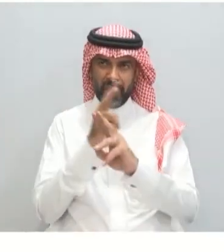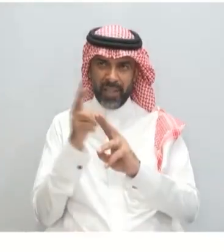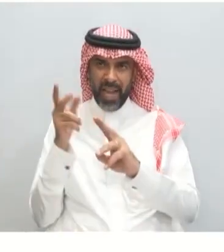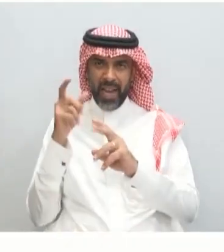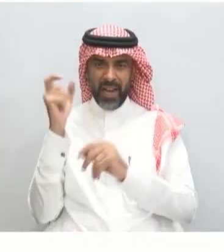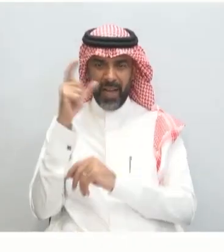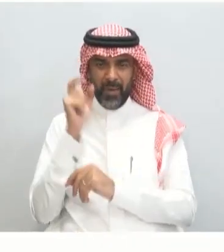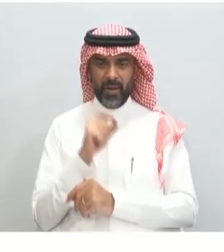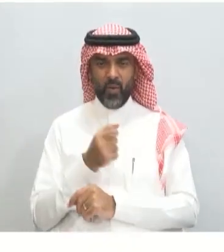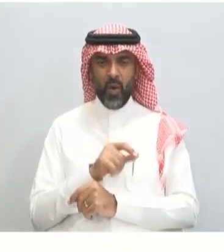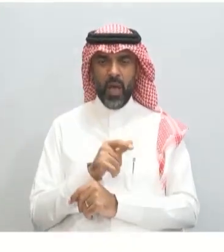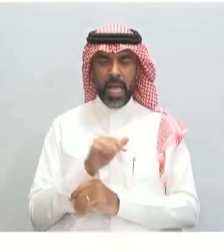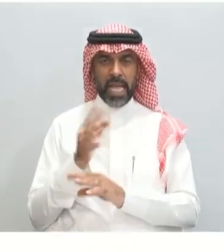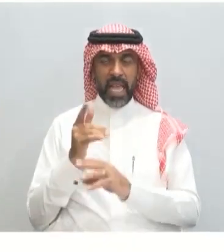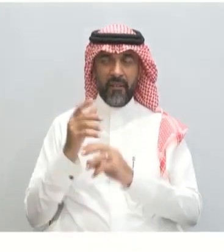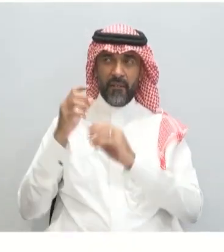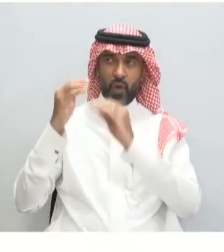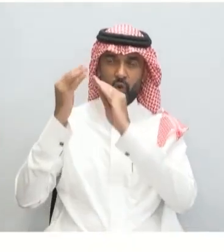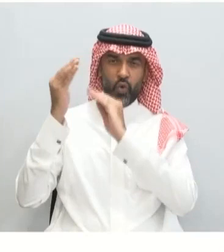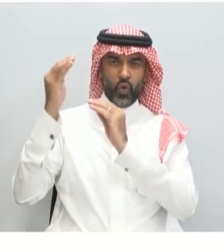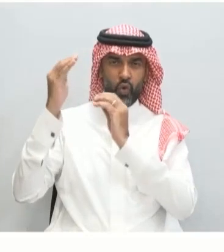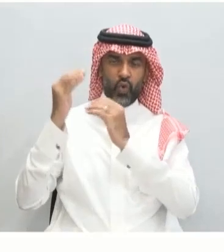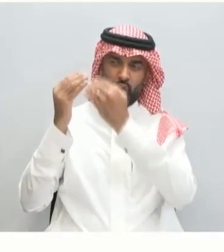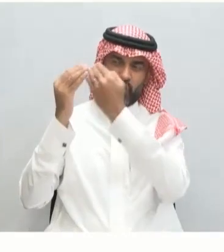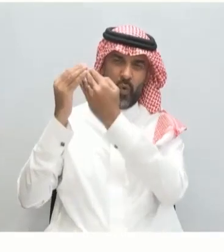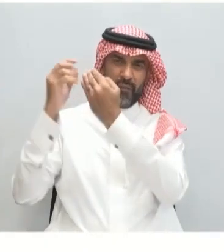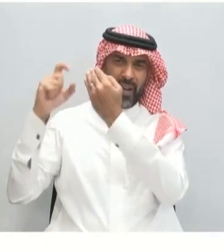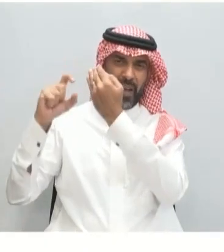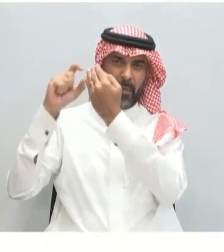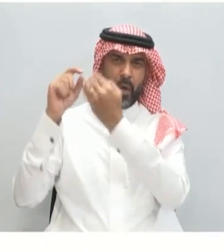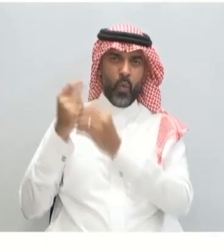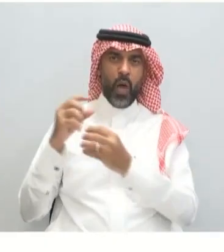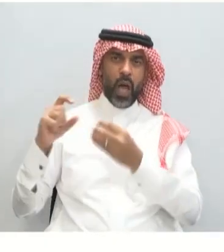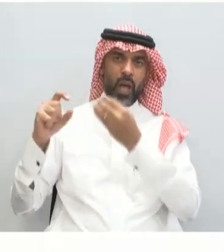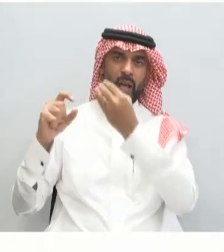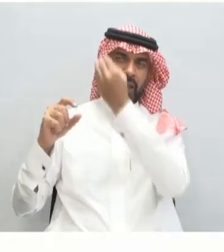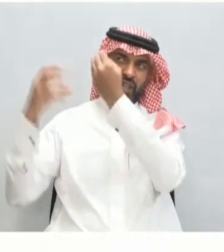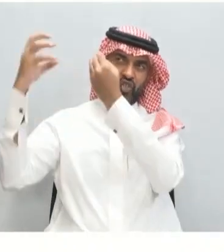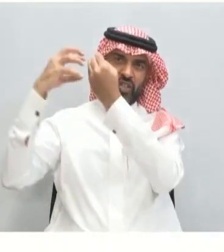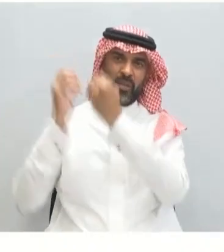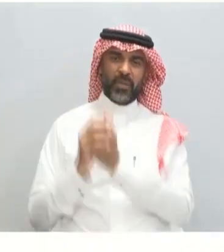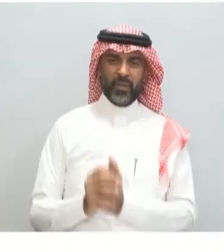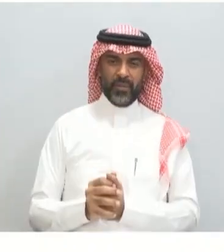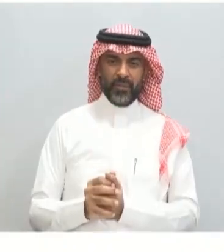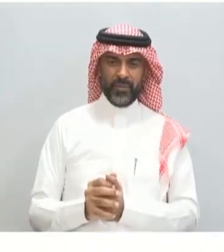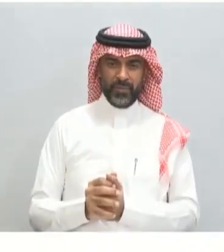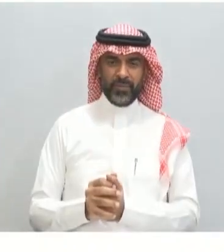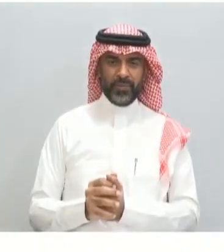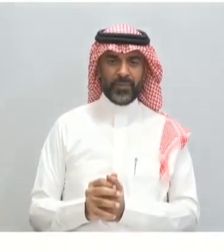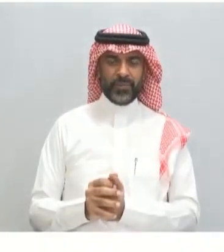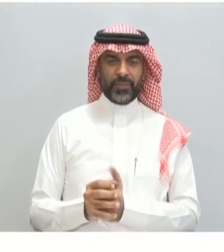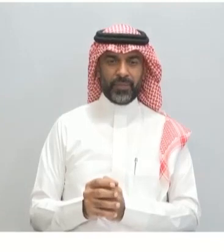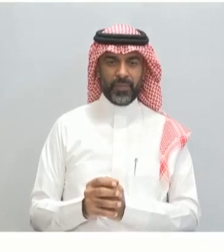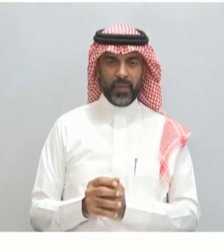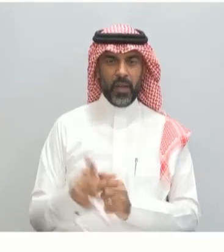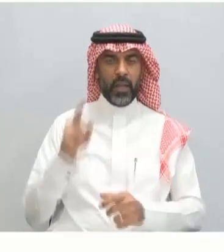وكيف يحدث خسوف القمر وكسوف الشمس وتعرفت انا وانتم على